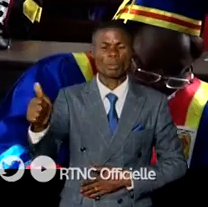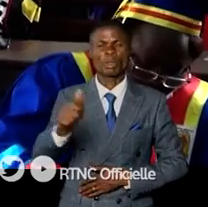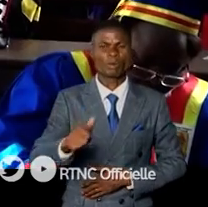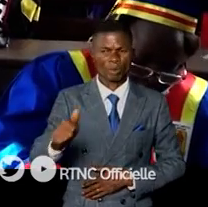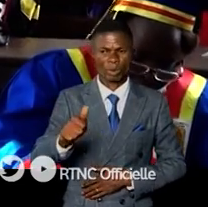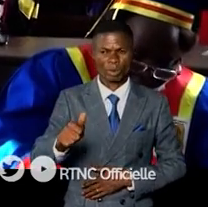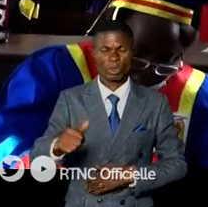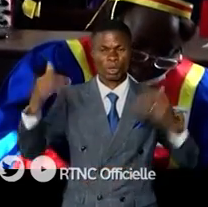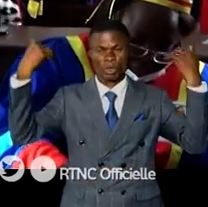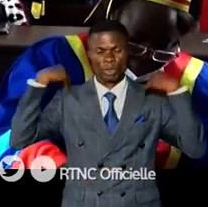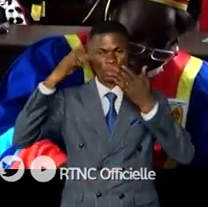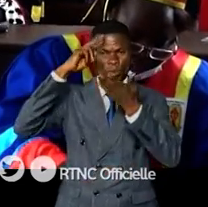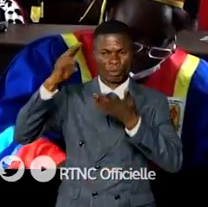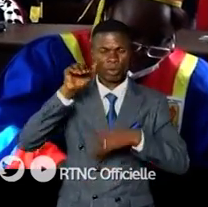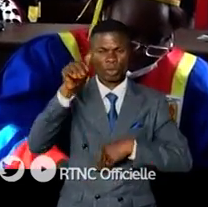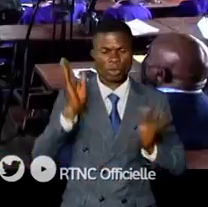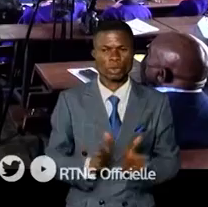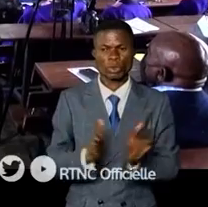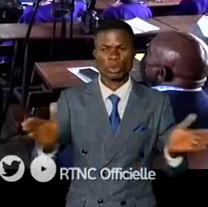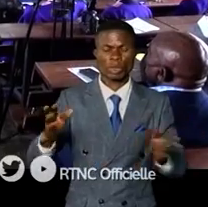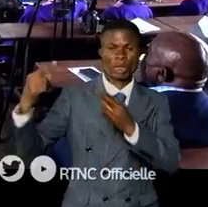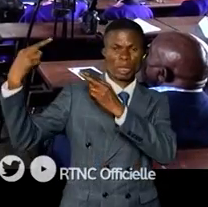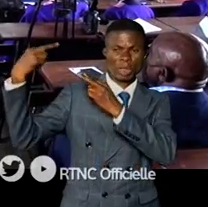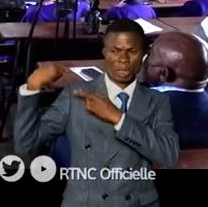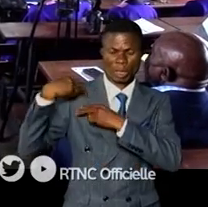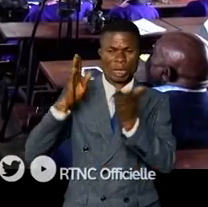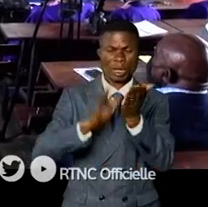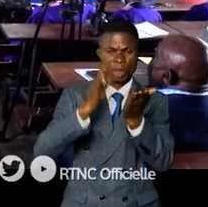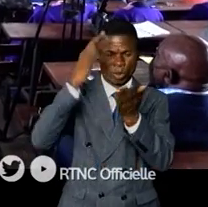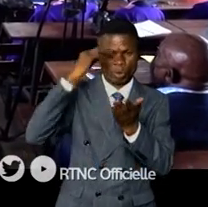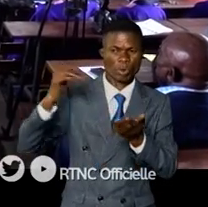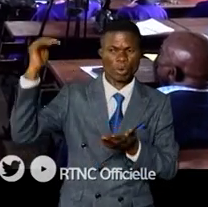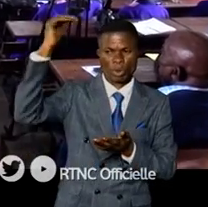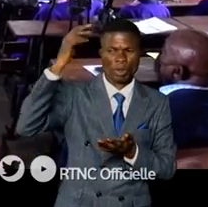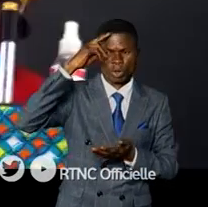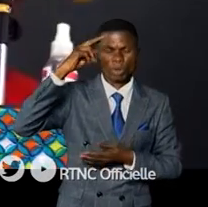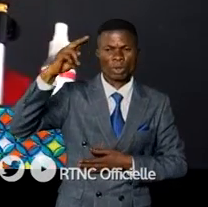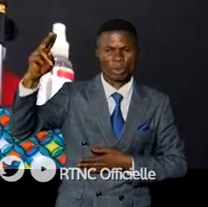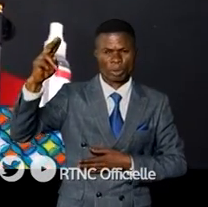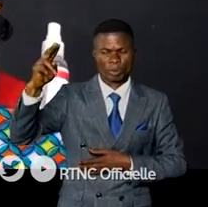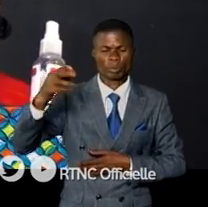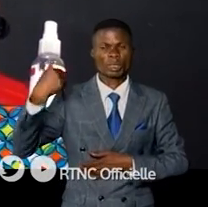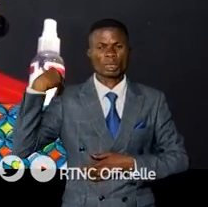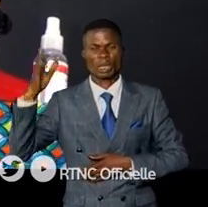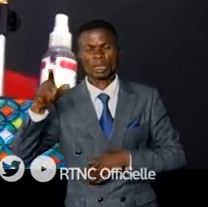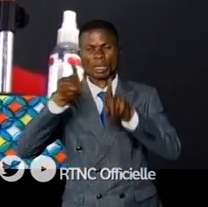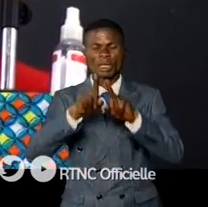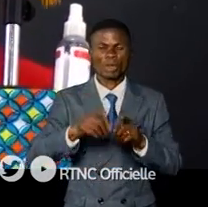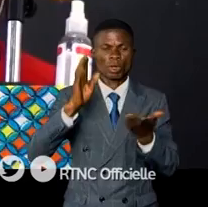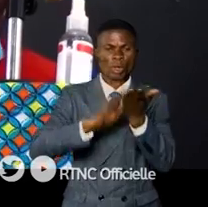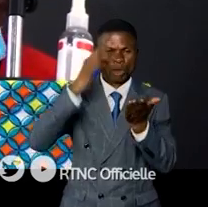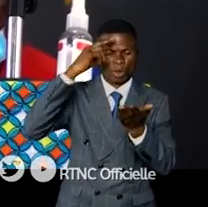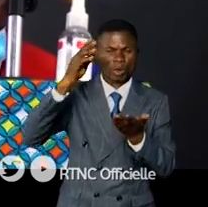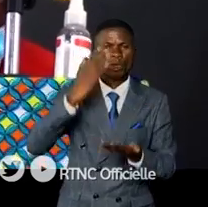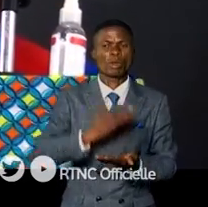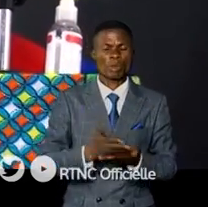2020-2021. Recteurs, directeurs généraux et responsables des institutions universitaires, publiques et privées étaient tous